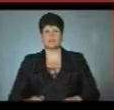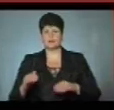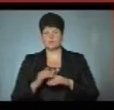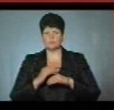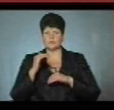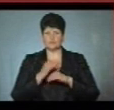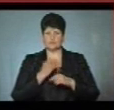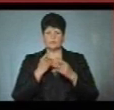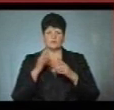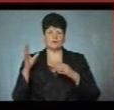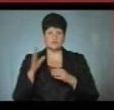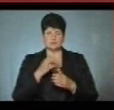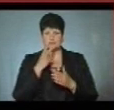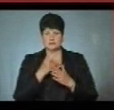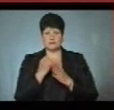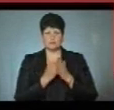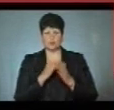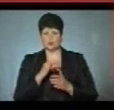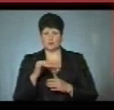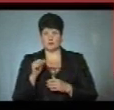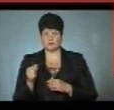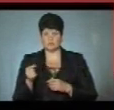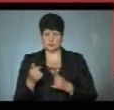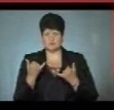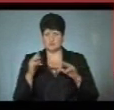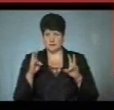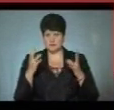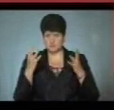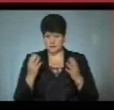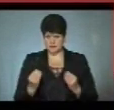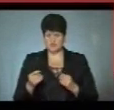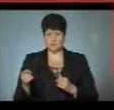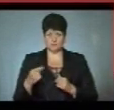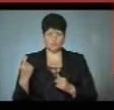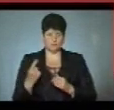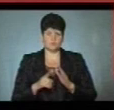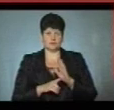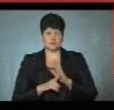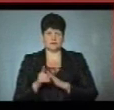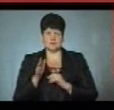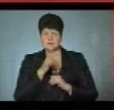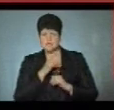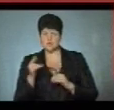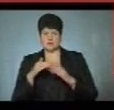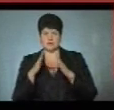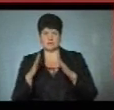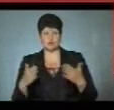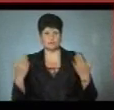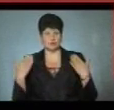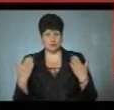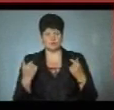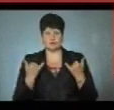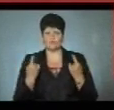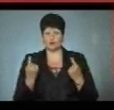Доброго вечора, кажу усім глядачам телеканалу ЮА Тернопіль. В ефірі програма «Тема дня». На Тернопільщині стартував сезон табірного відпочинку. Відтак, в